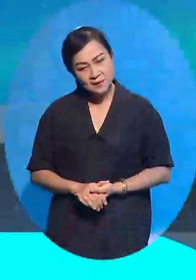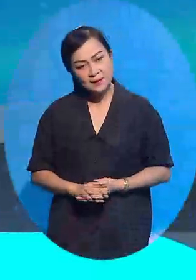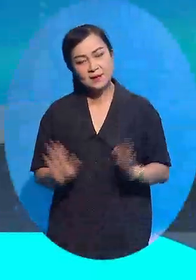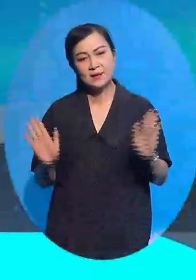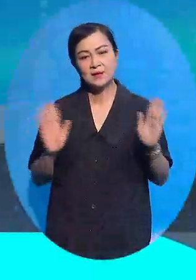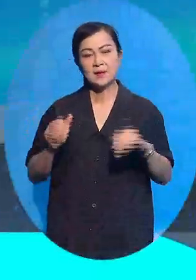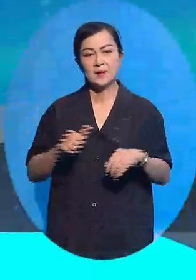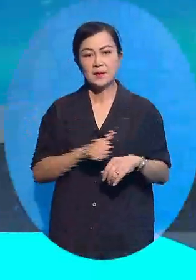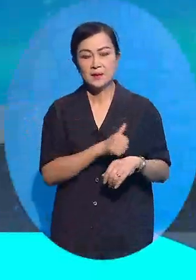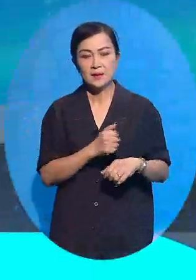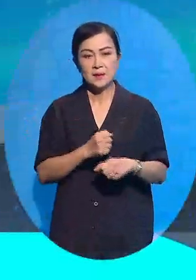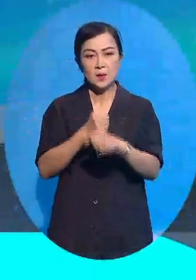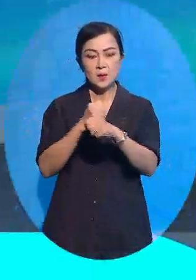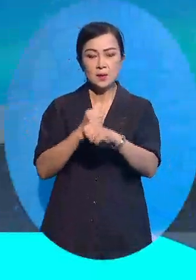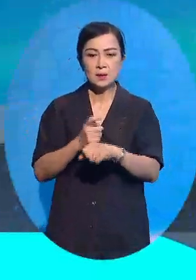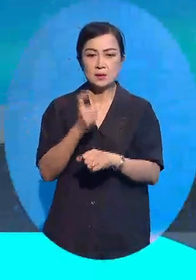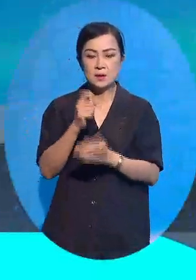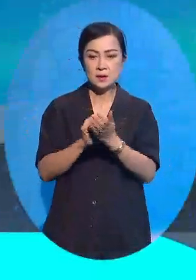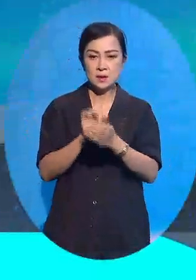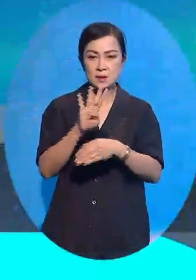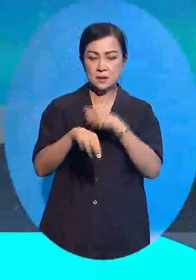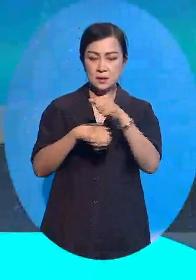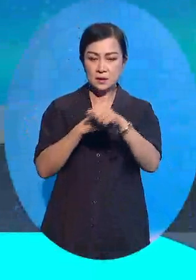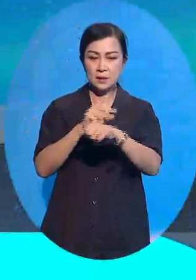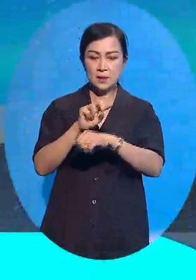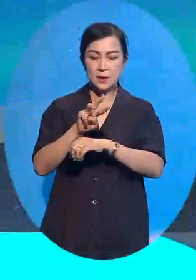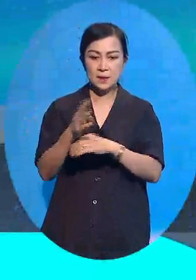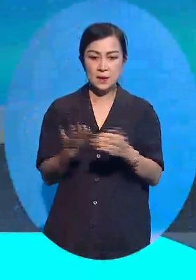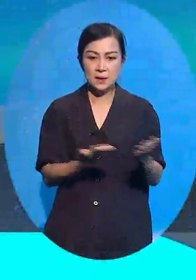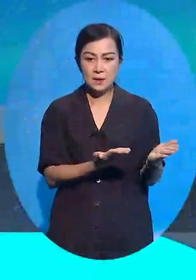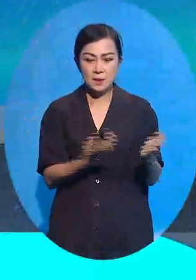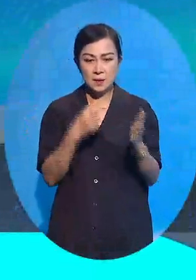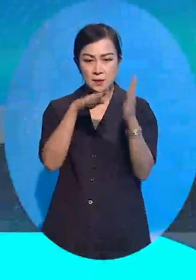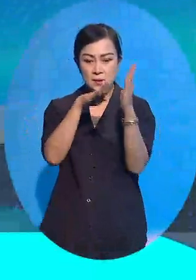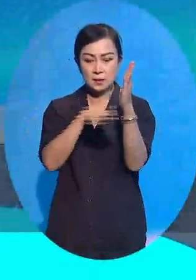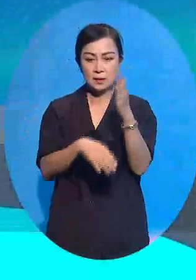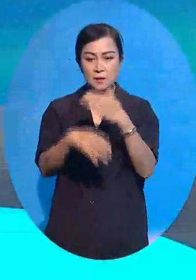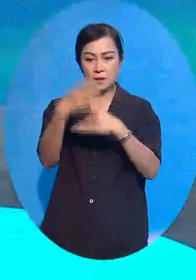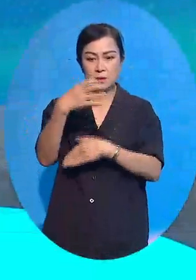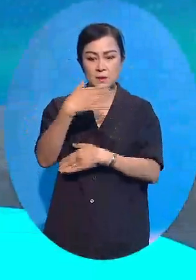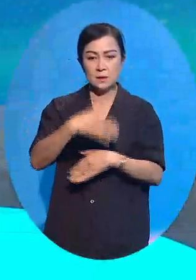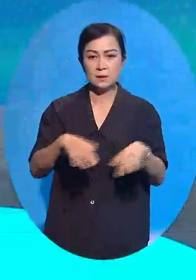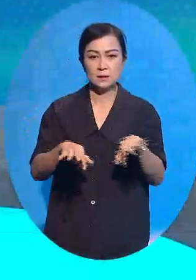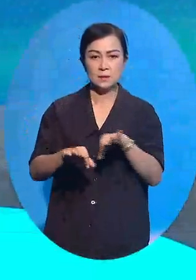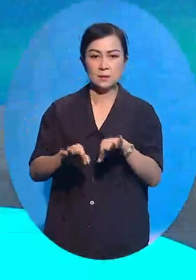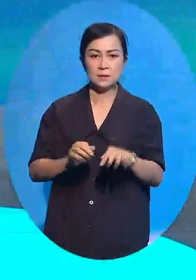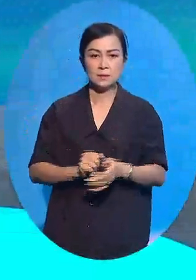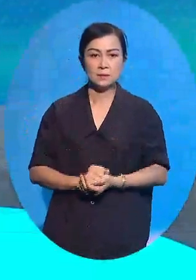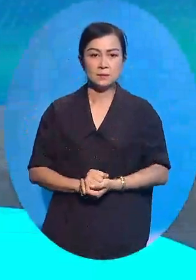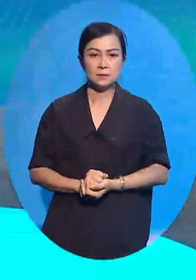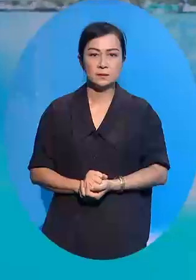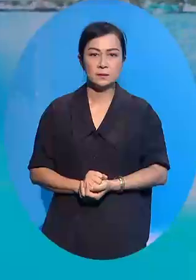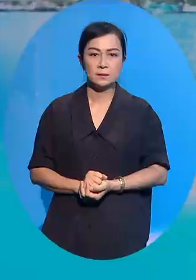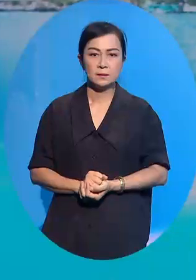chào quý vị. Hôm nay Chủ nhật ngày 9 tháng 4 năm 2023. Mời quý vị theo dõi bản tin buổi trưa của Đài Truyền hình Thành phố Hồ Chí Minh.